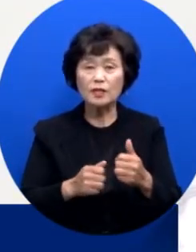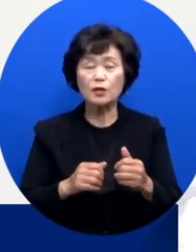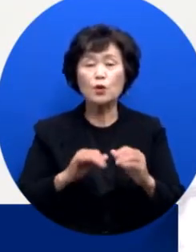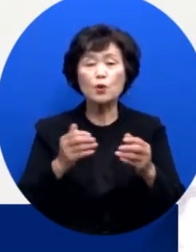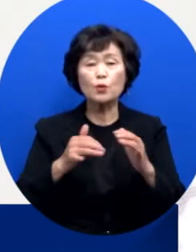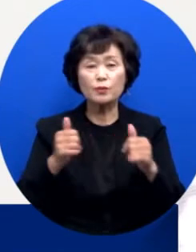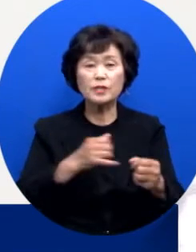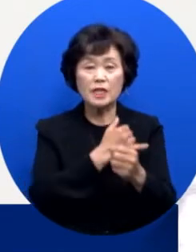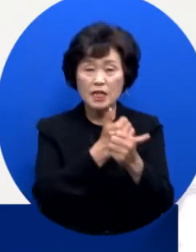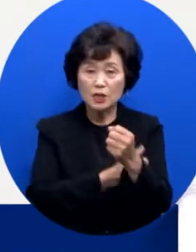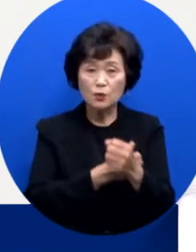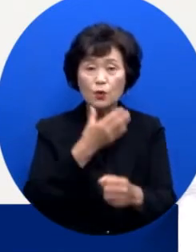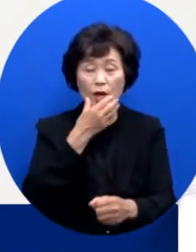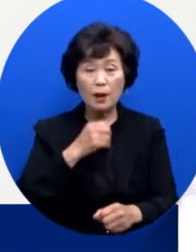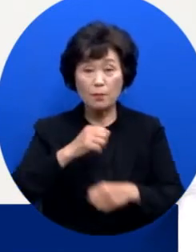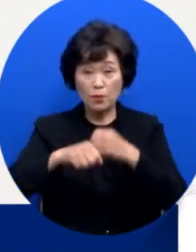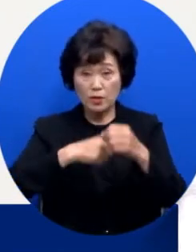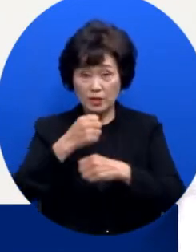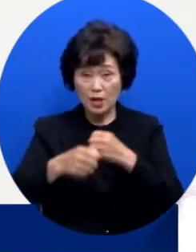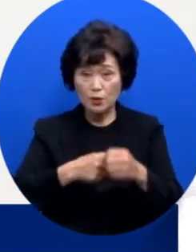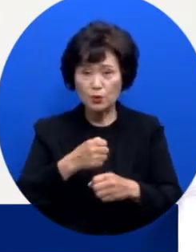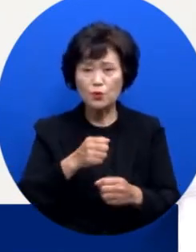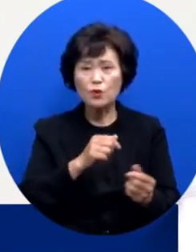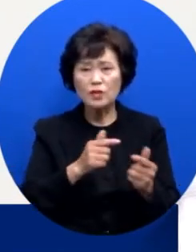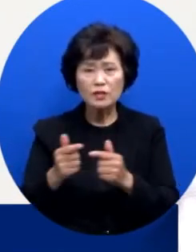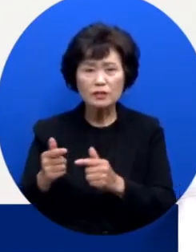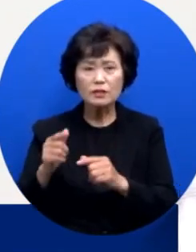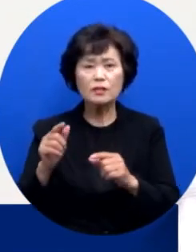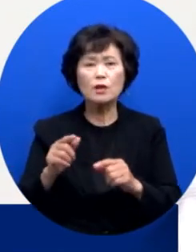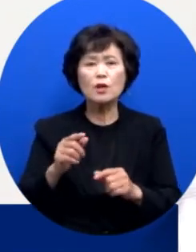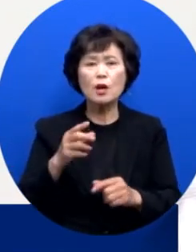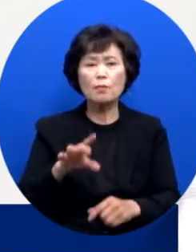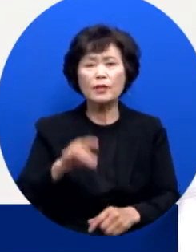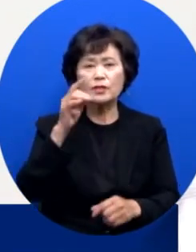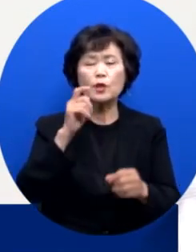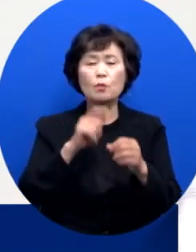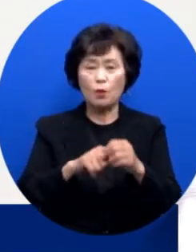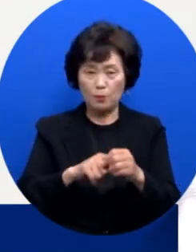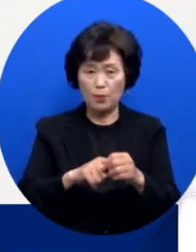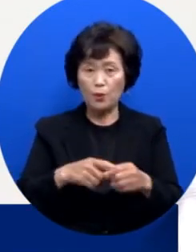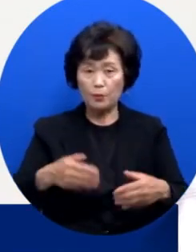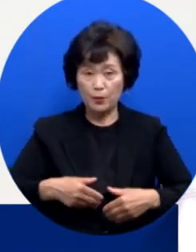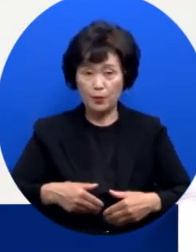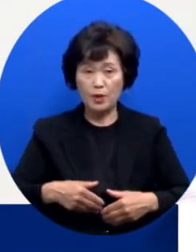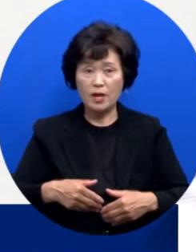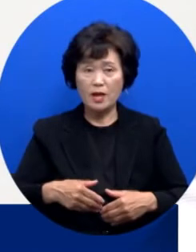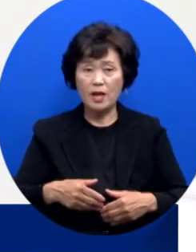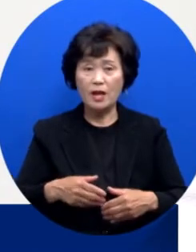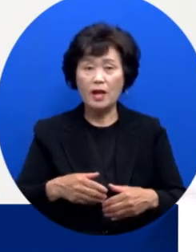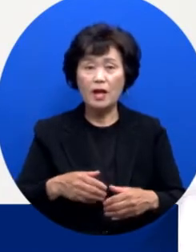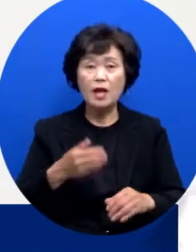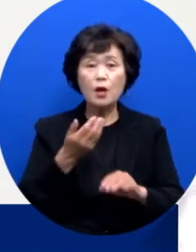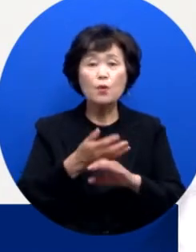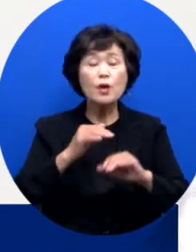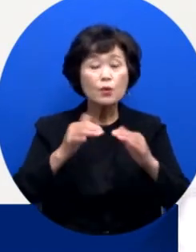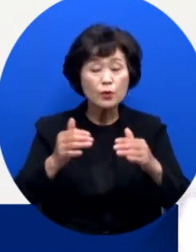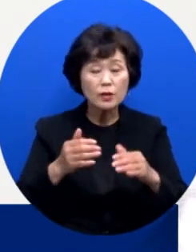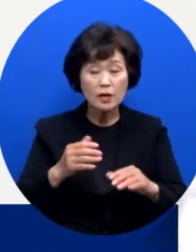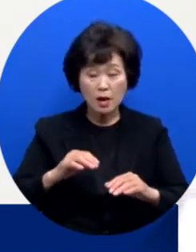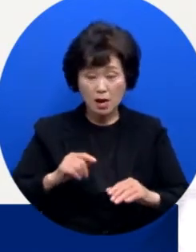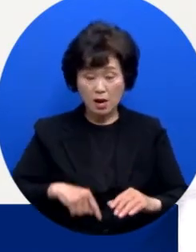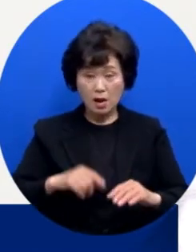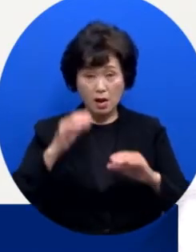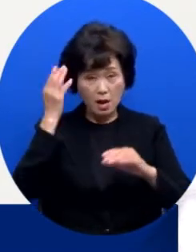자국민의 삶의 질을 우선적 목표로 삼아야 합니다. 이는 절대 이주민과 자국민 간의 차별을 의미하는 것이 아니며 가치에 입각한 우선순위와 방점의